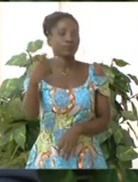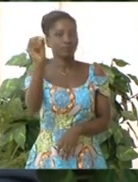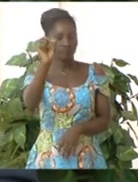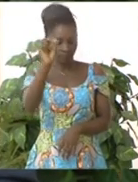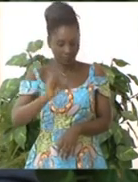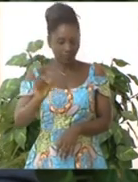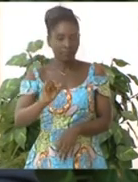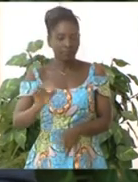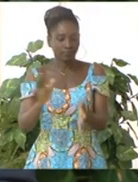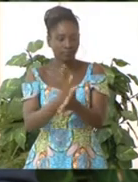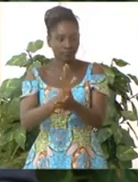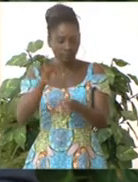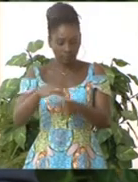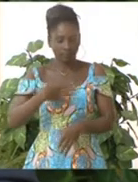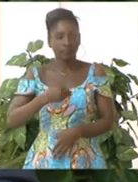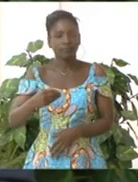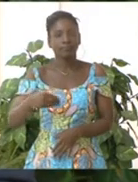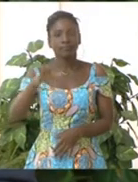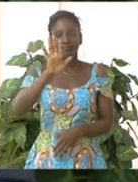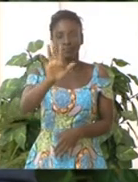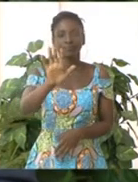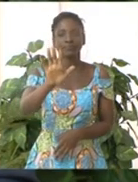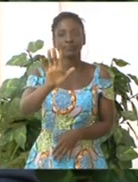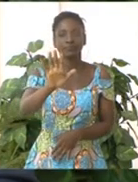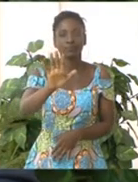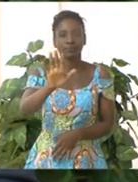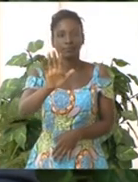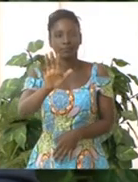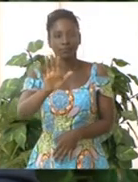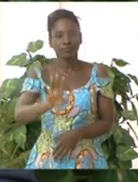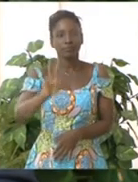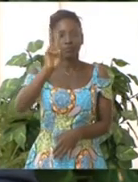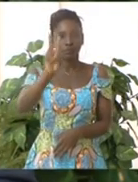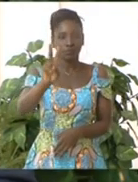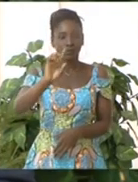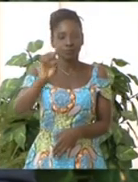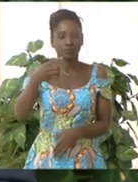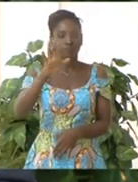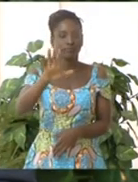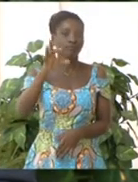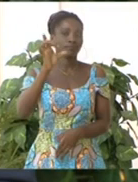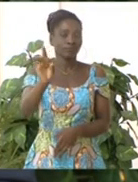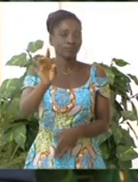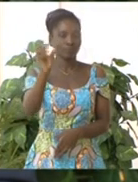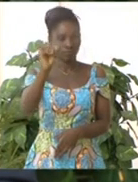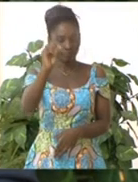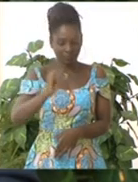du le teint blanc 5 soit 2,58 %